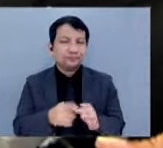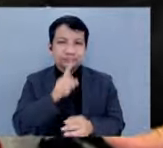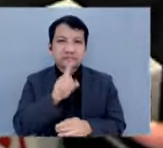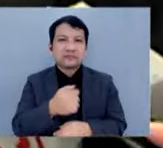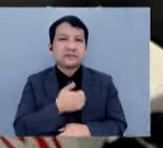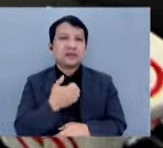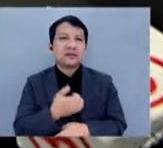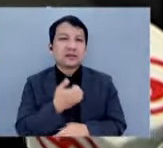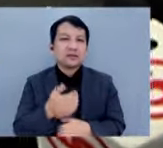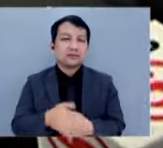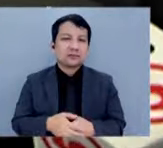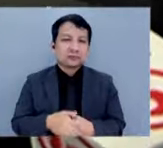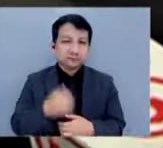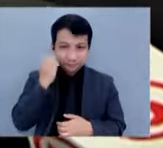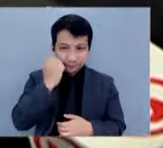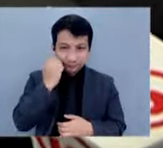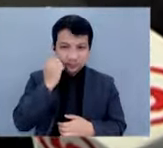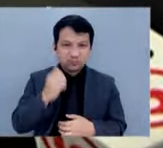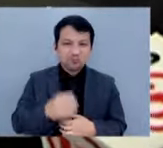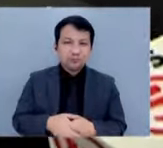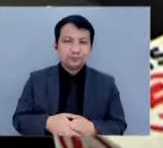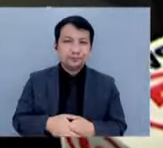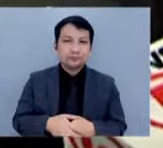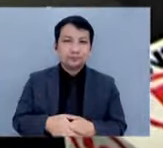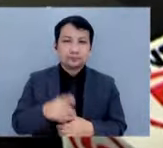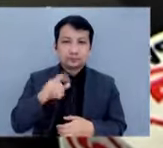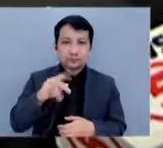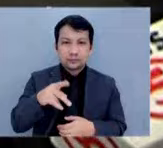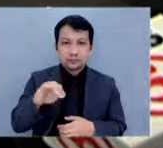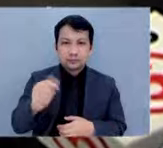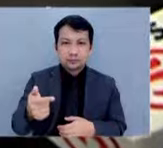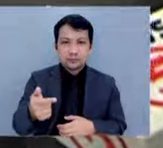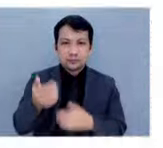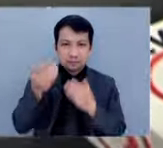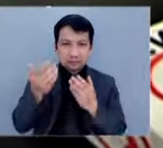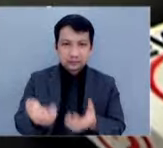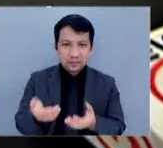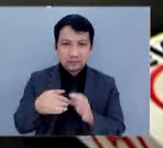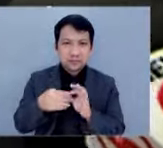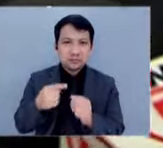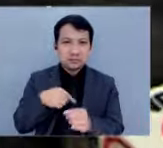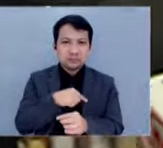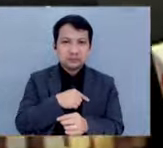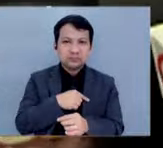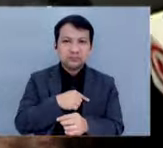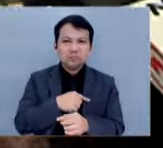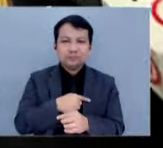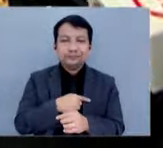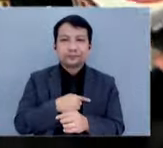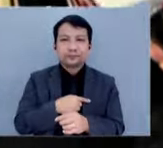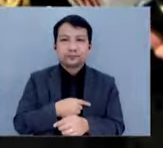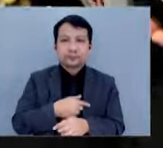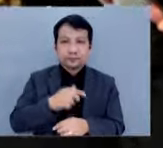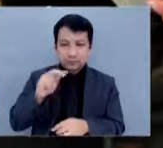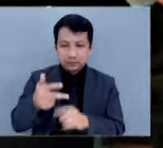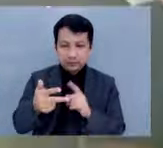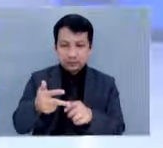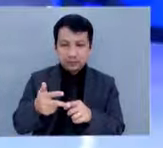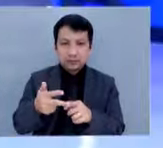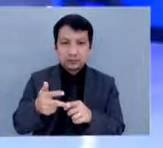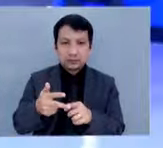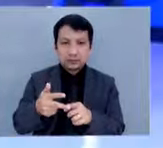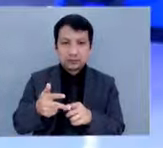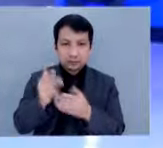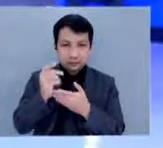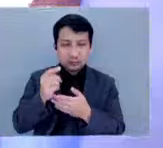napakan. Every day sa taping, no? Napakabigat ng mga eksena ko. Nakaka-3 shots of tear shots.